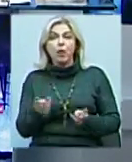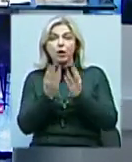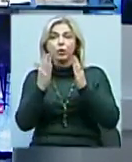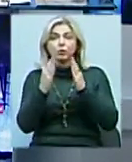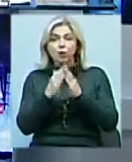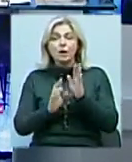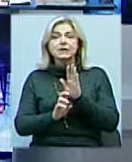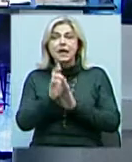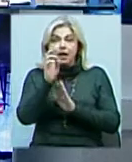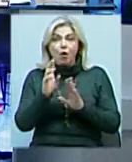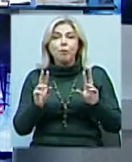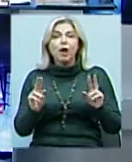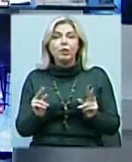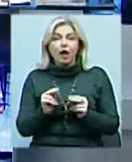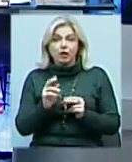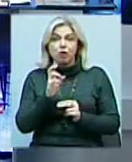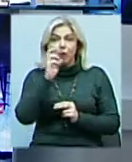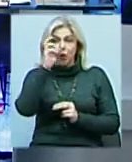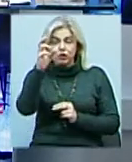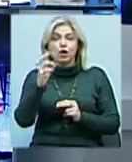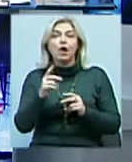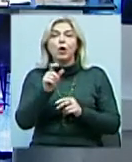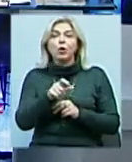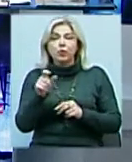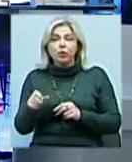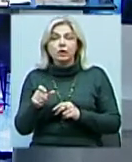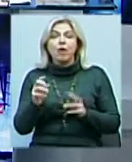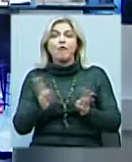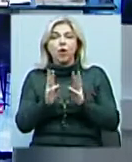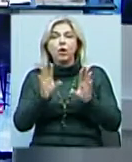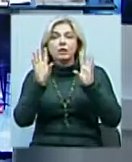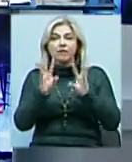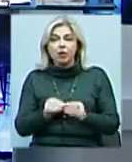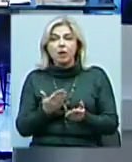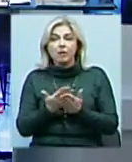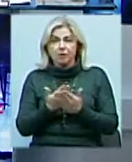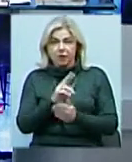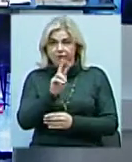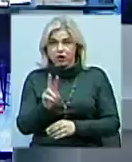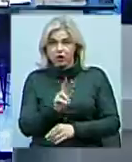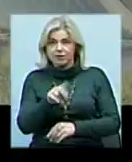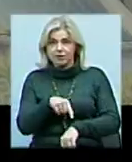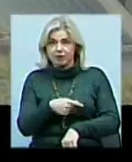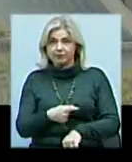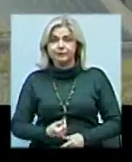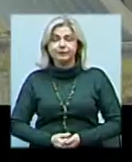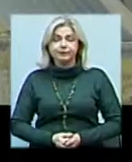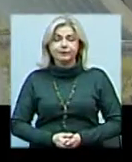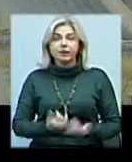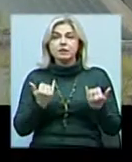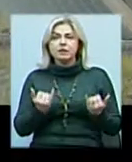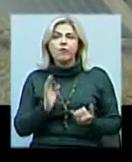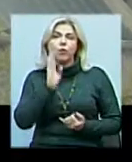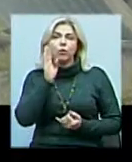церкви Благодаті Божої. Молитовний дім християн-баптистів вогонь гасили понад 2 години. Сьогодні